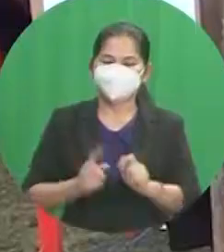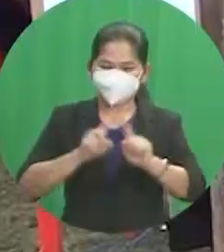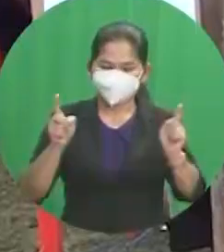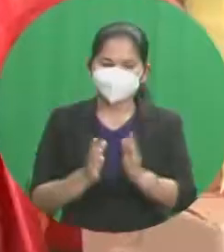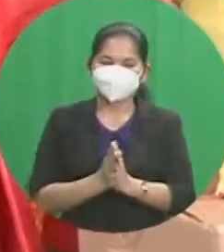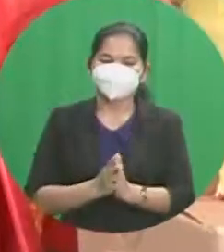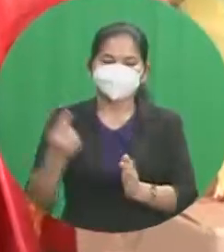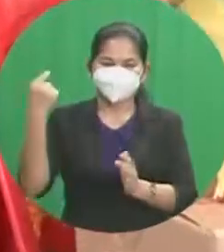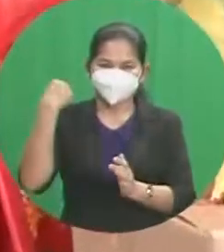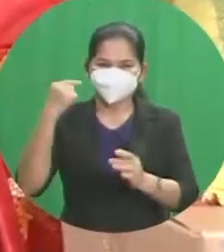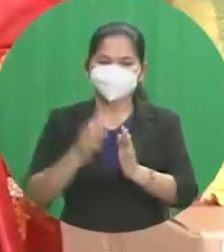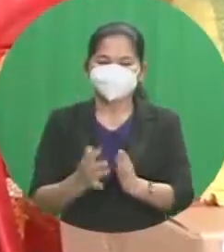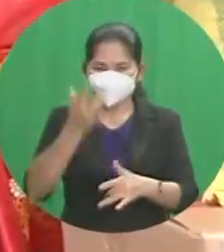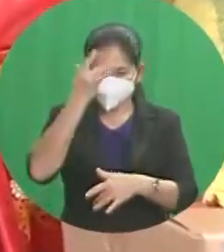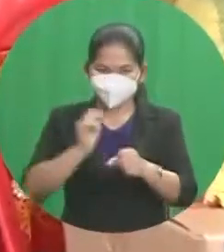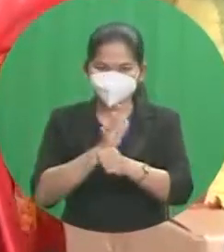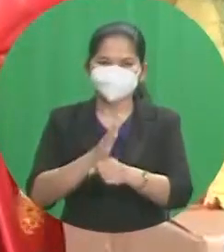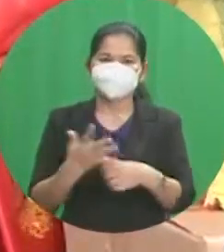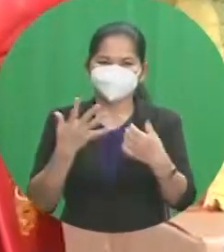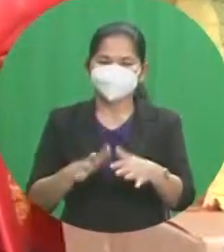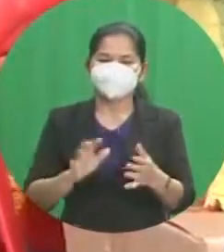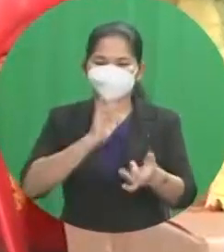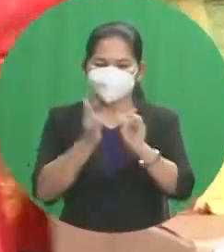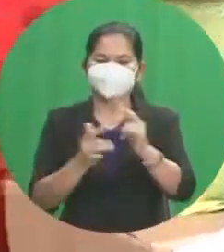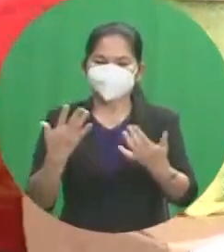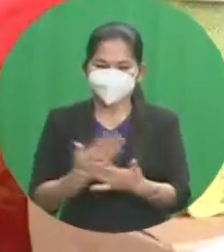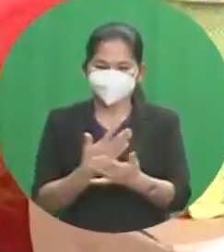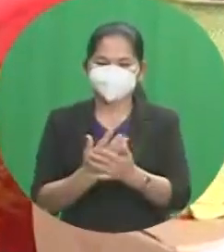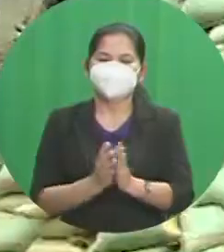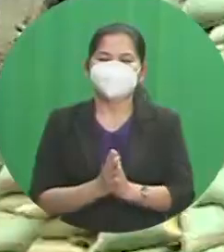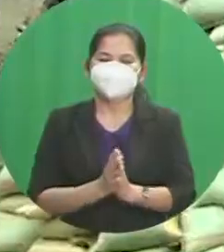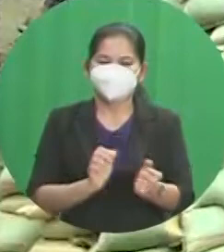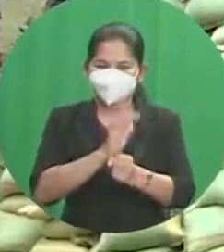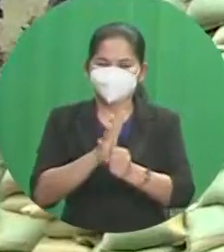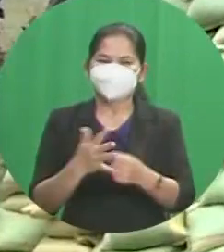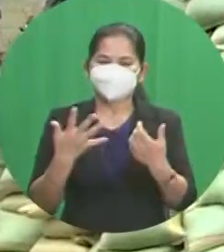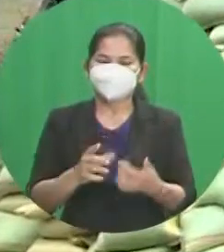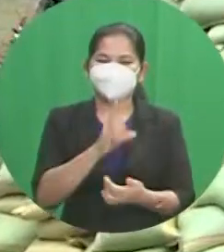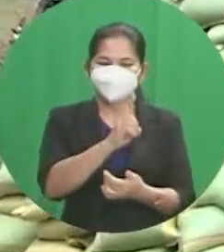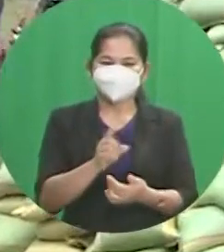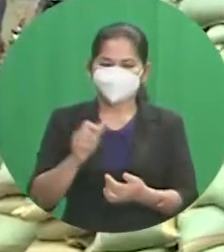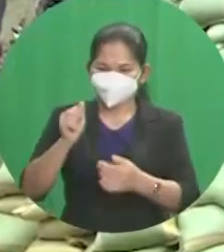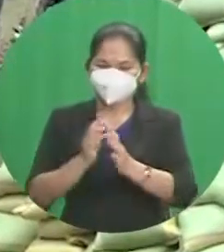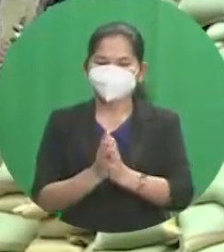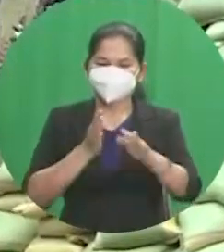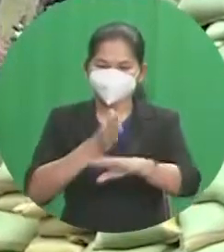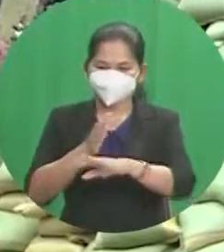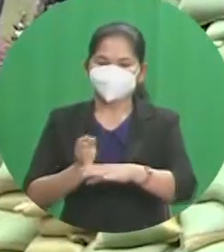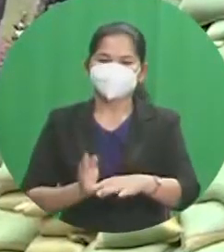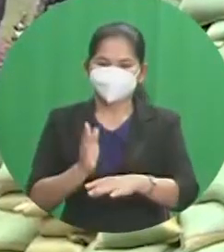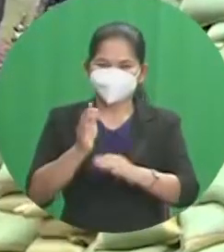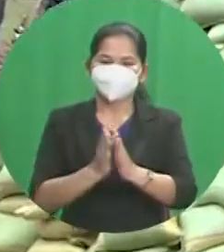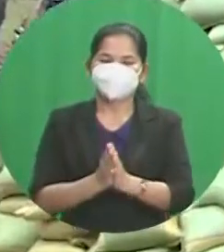យៈពេលកន្លងមកនេះជំងឺ COVID-19 បានបំលែងខ្លួនថ្មីទៅជាជំងឺ COVID-19 Deltaដែលអាចឆ្លងយ៉ាងឆាប់